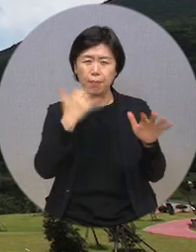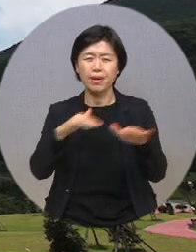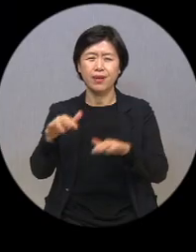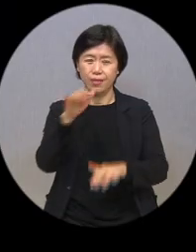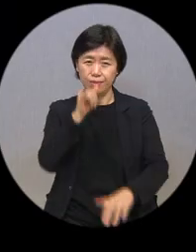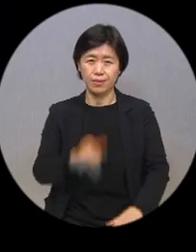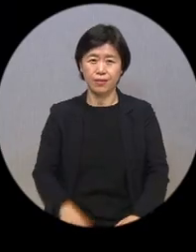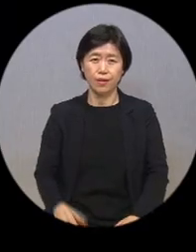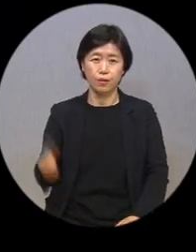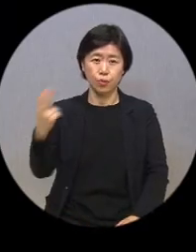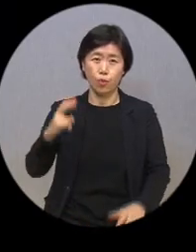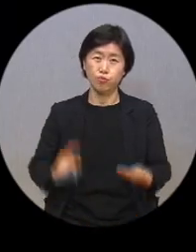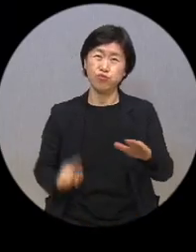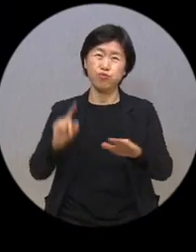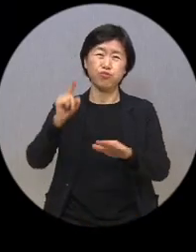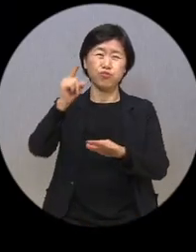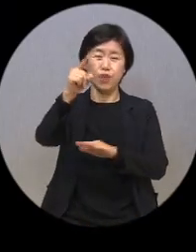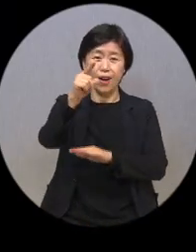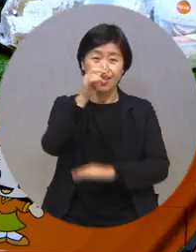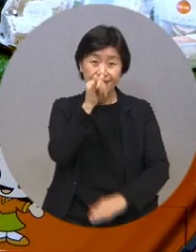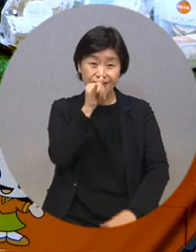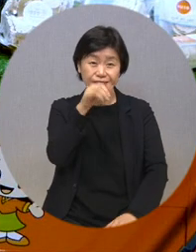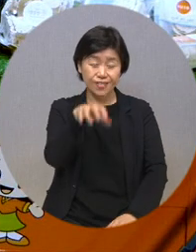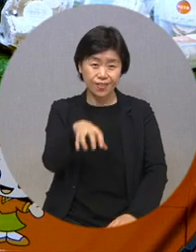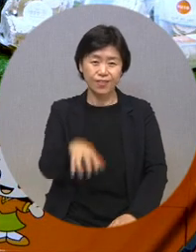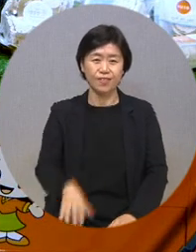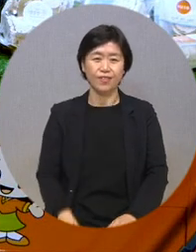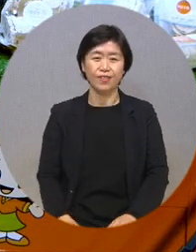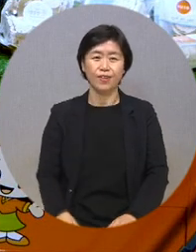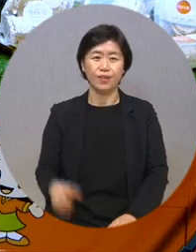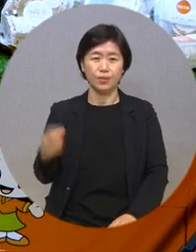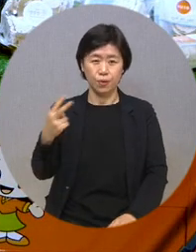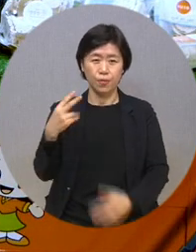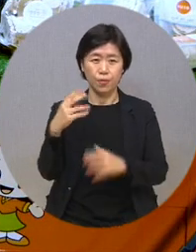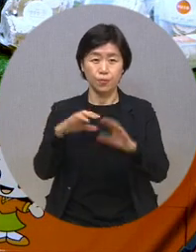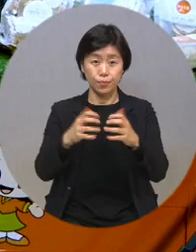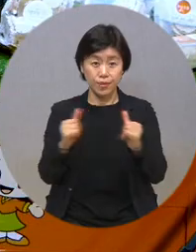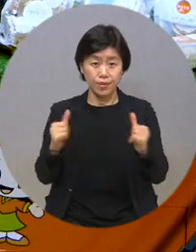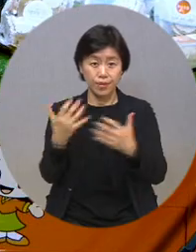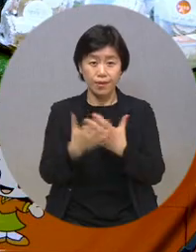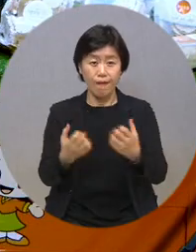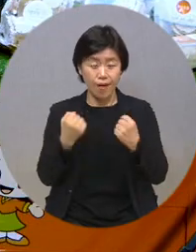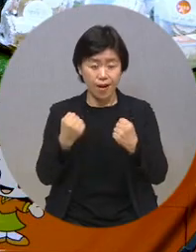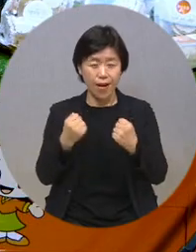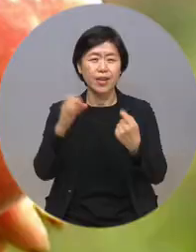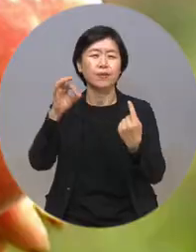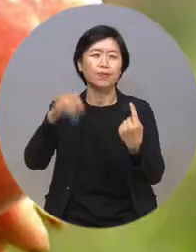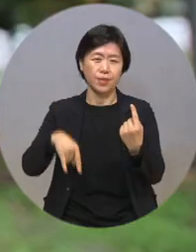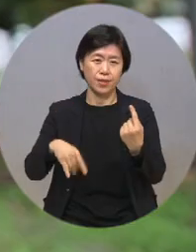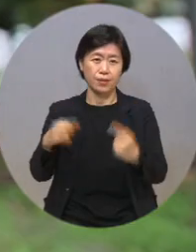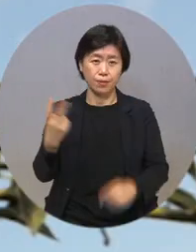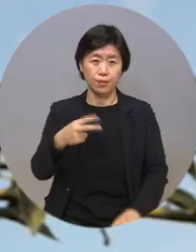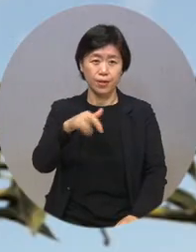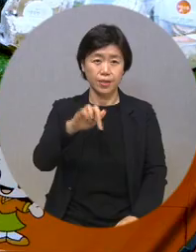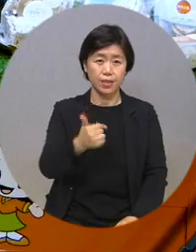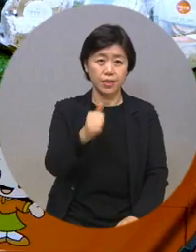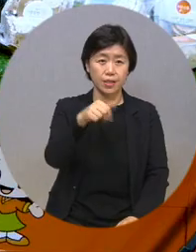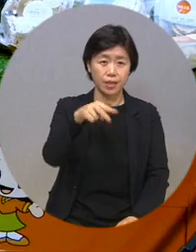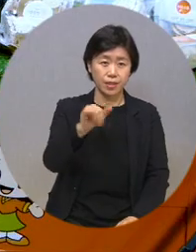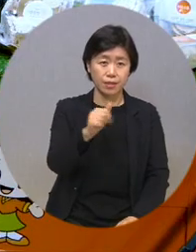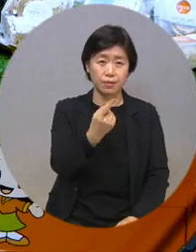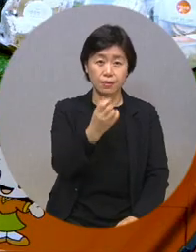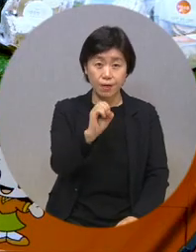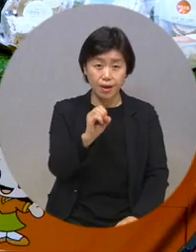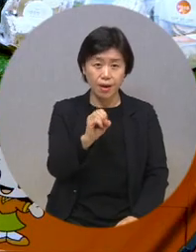그냥 우주선이 하늘로 뿅 날아다니고 국민건강지수 1위, 그리고 진시황이 그렇게 찾던 불로초가 있는